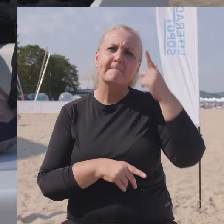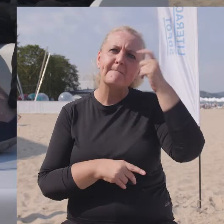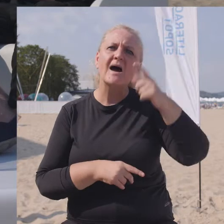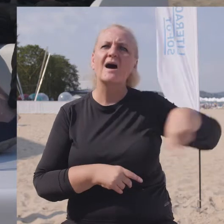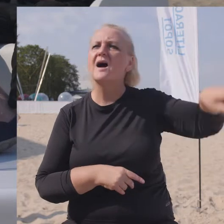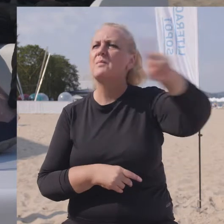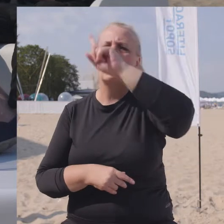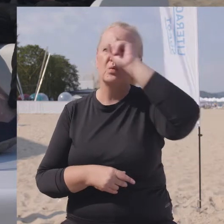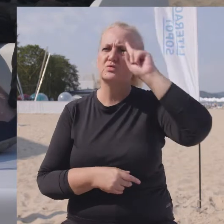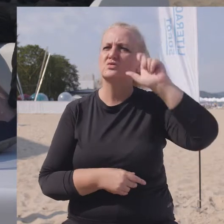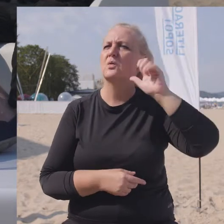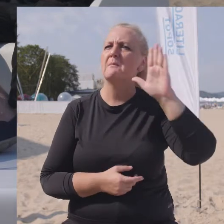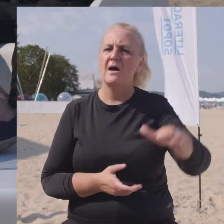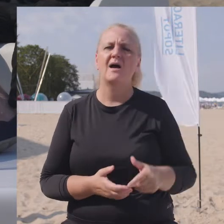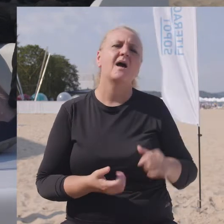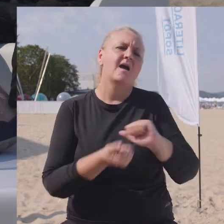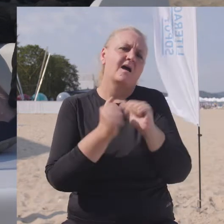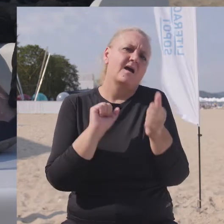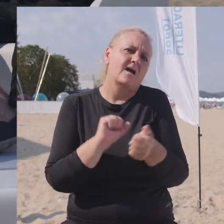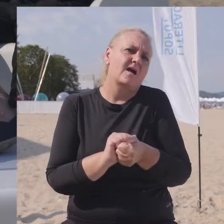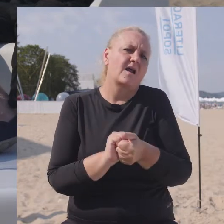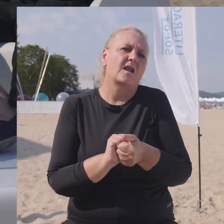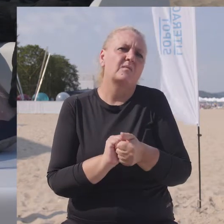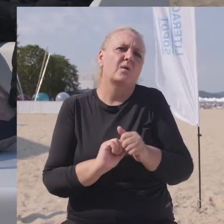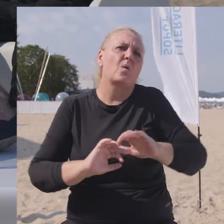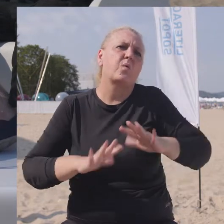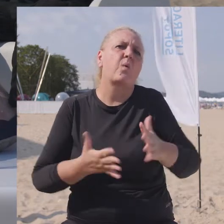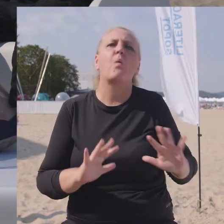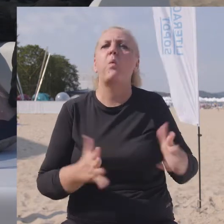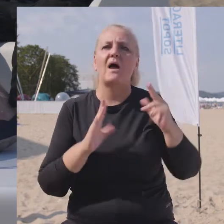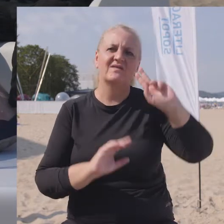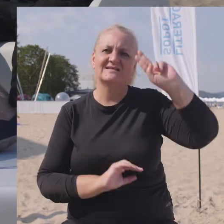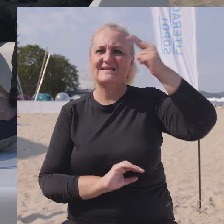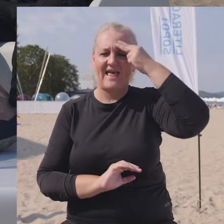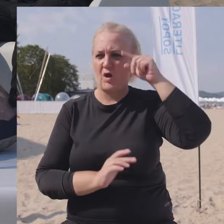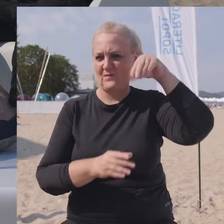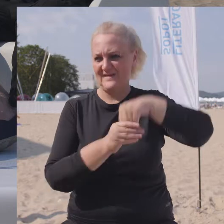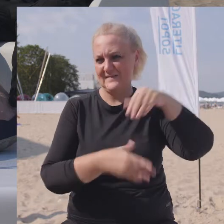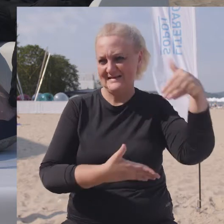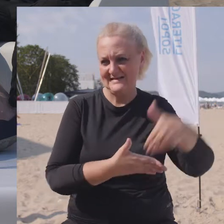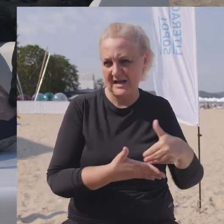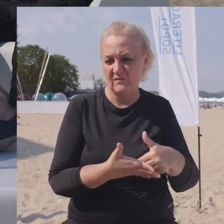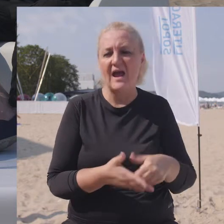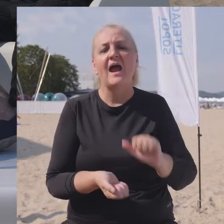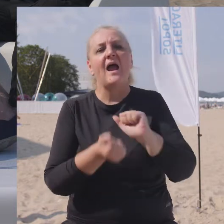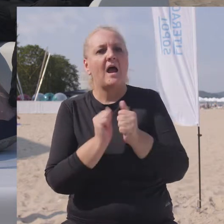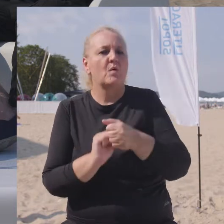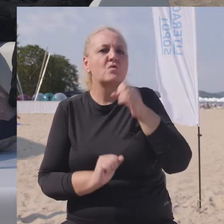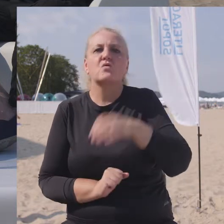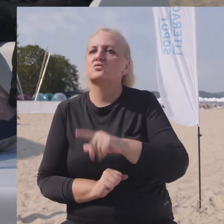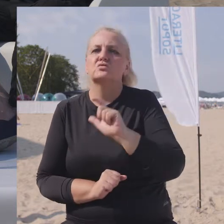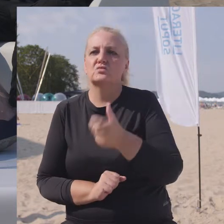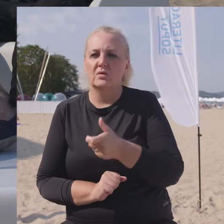zbiorowej, albo nad takim bardzo łatwym stereotypizowaniem pewnych zachowań, albo, co jest w ogóle najgorsze,